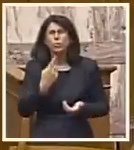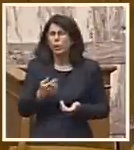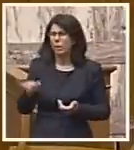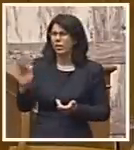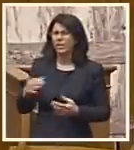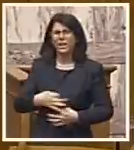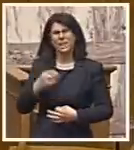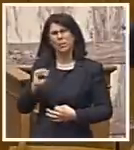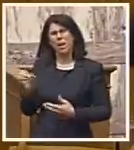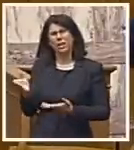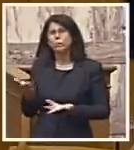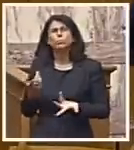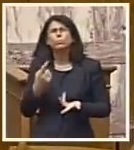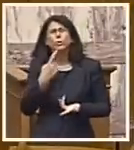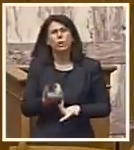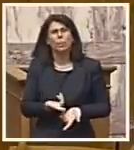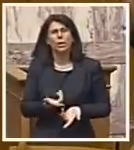Σαμαρά?